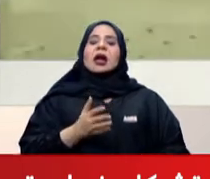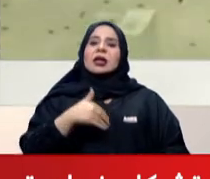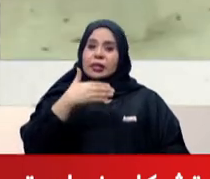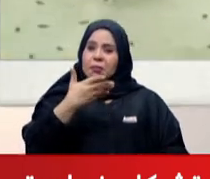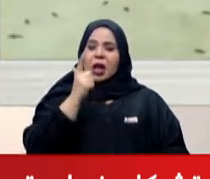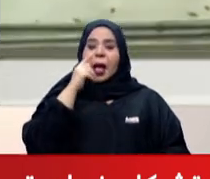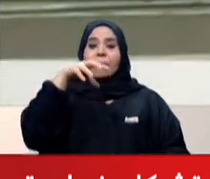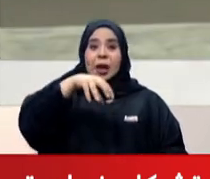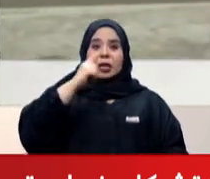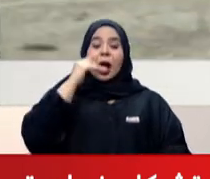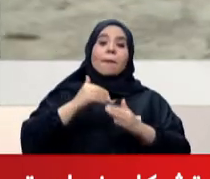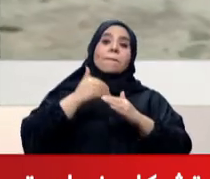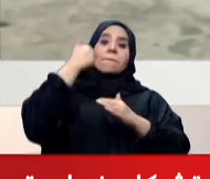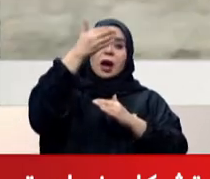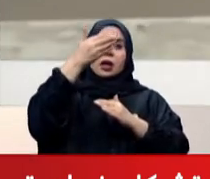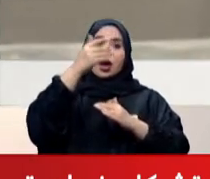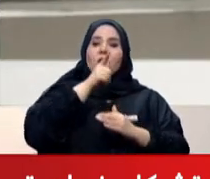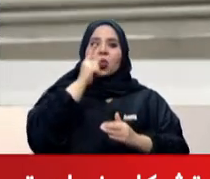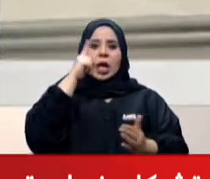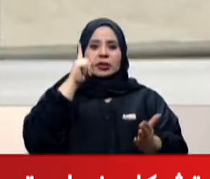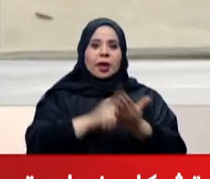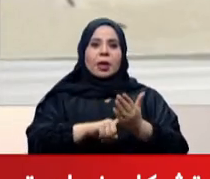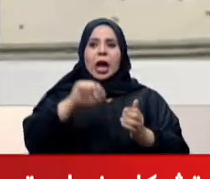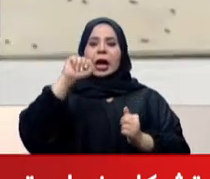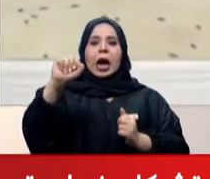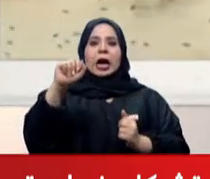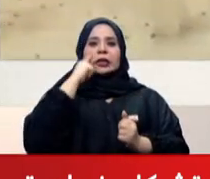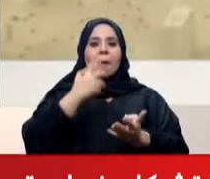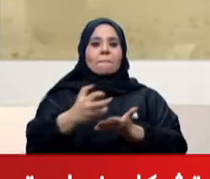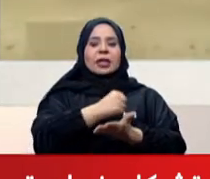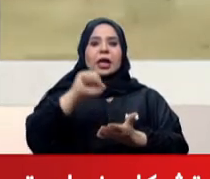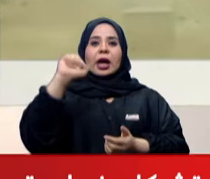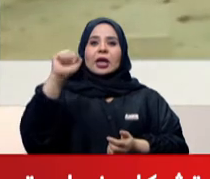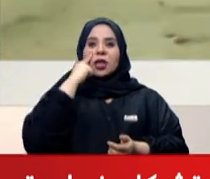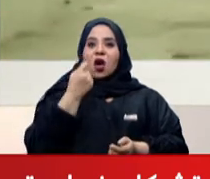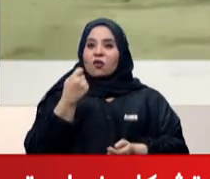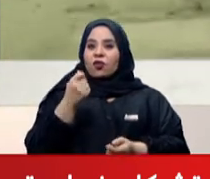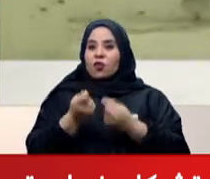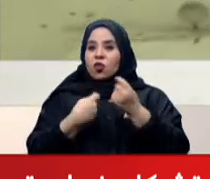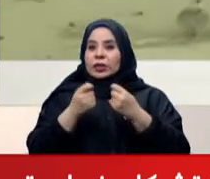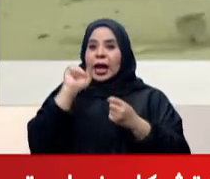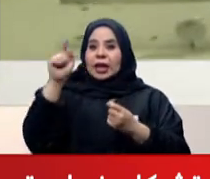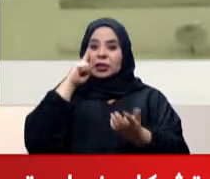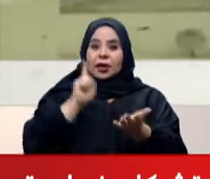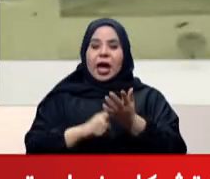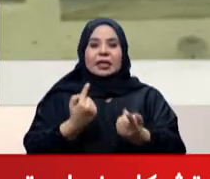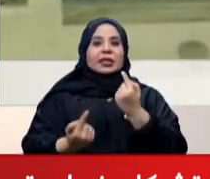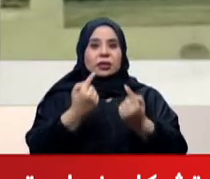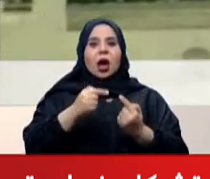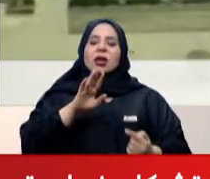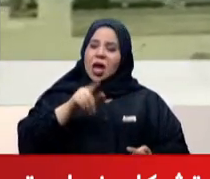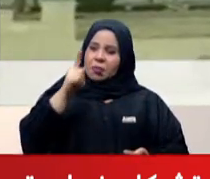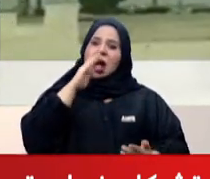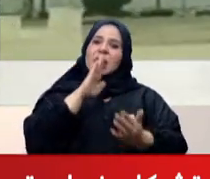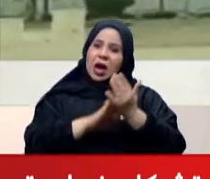الدول اللي تعتمد اعتماد اقتصادها يعتمد على محاصيل الزراعية، ممكن ان احنا نقول ان والله